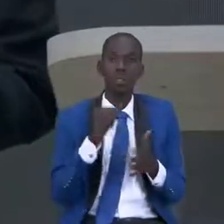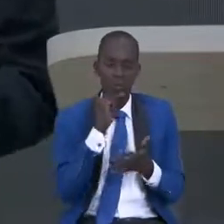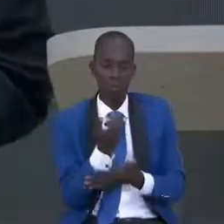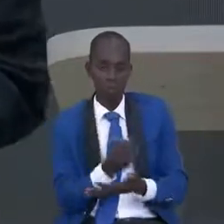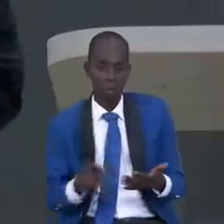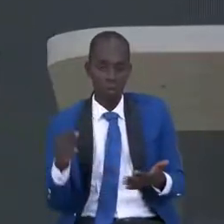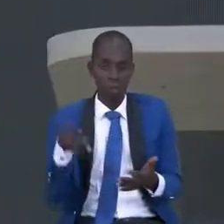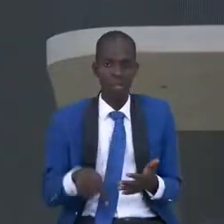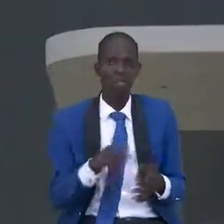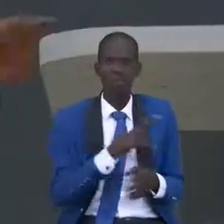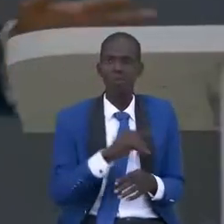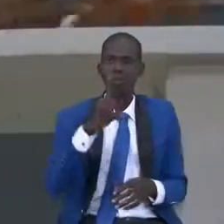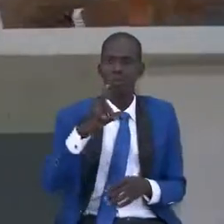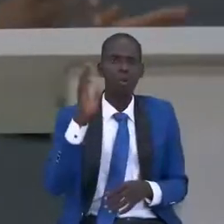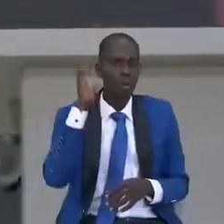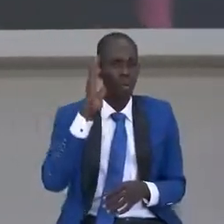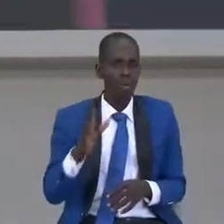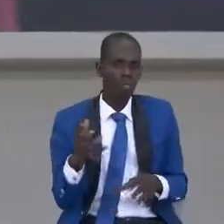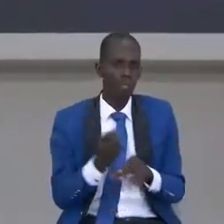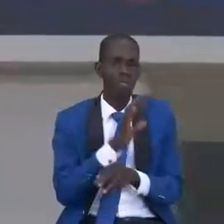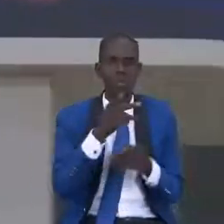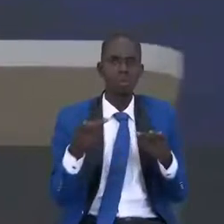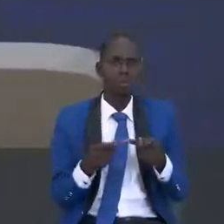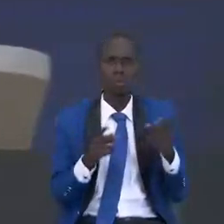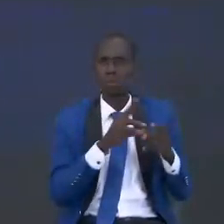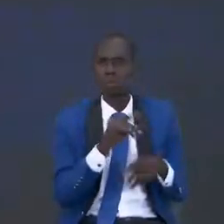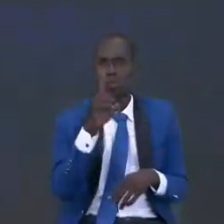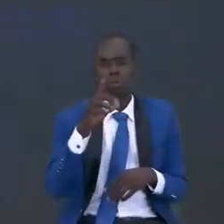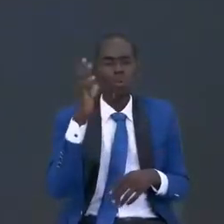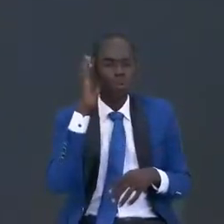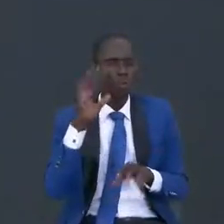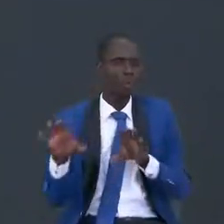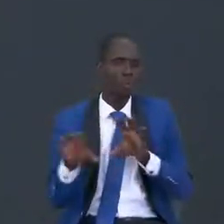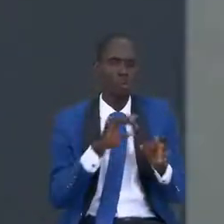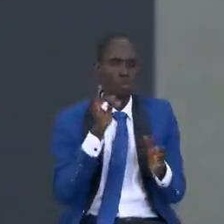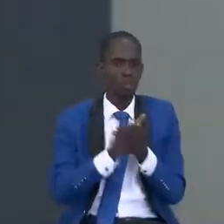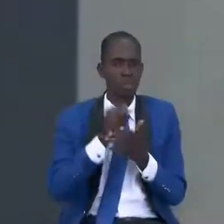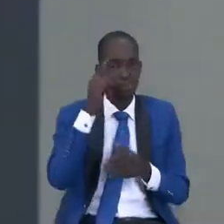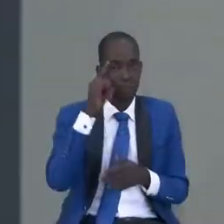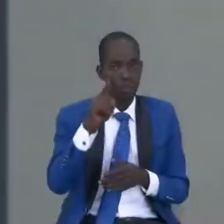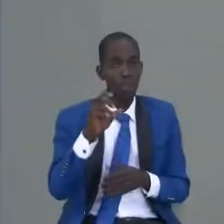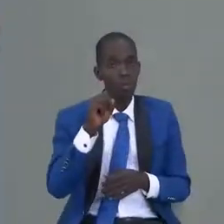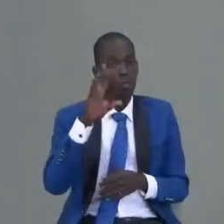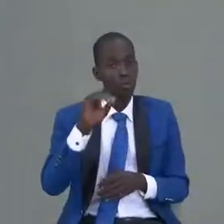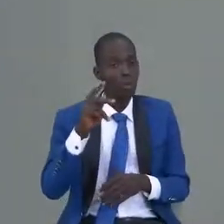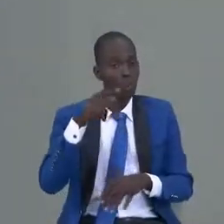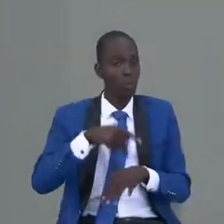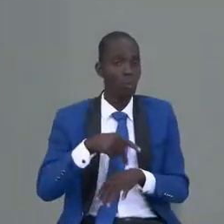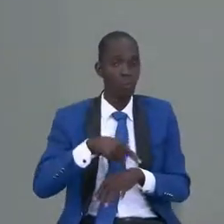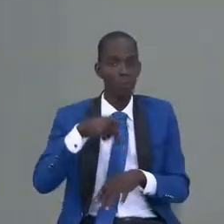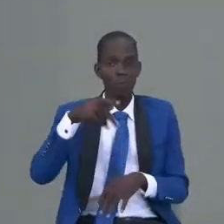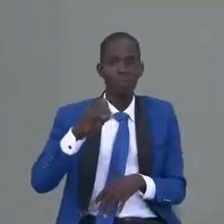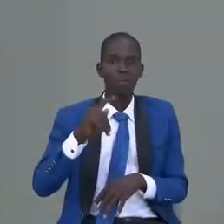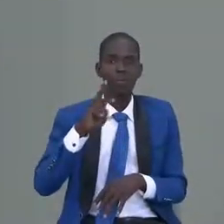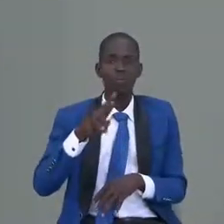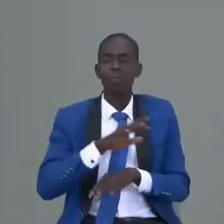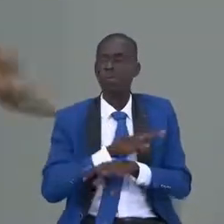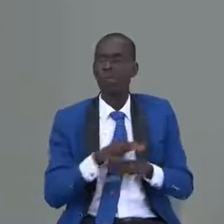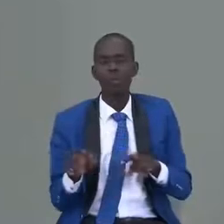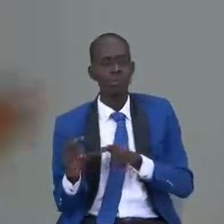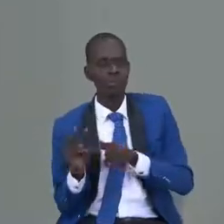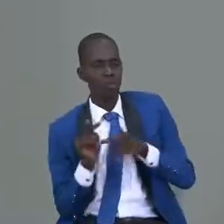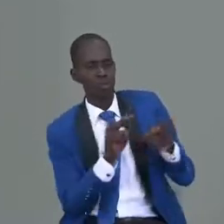ta place et personne d'autre ne va le faire. Alors, Pierre, ne regarde pas le vent. Ça ne veut